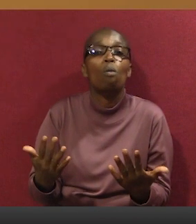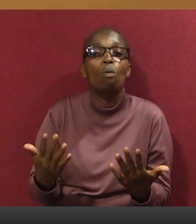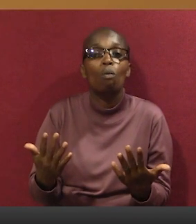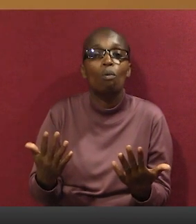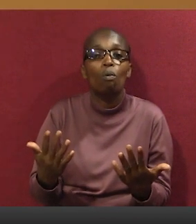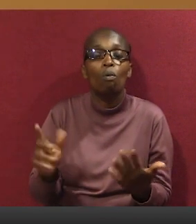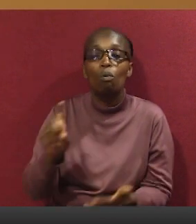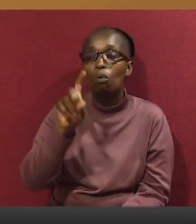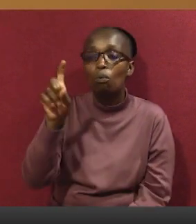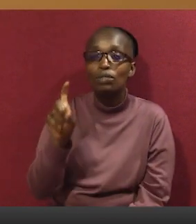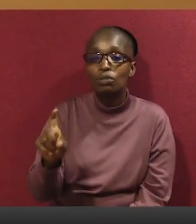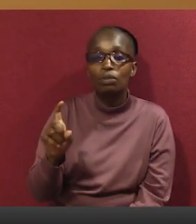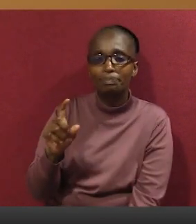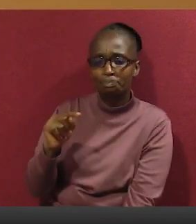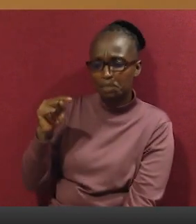naaa